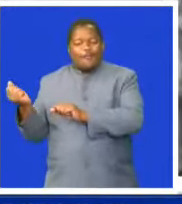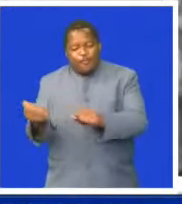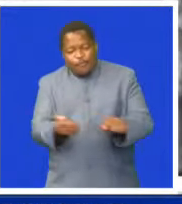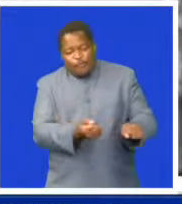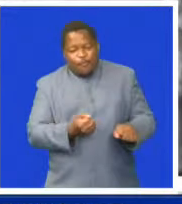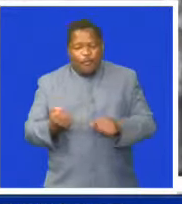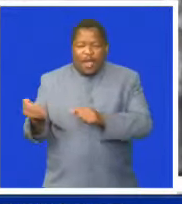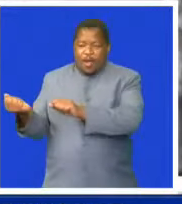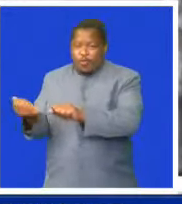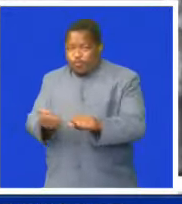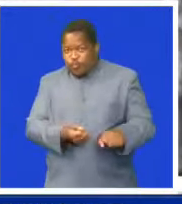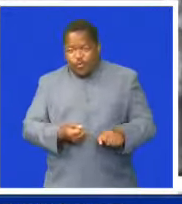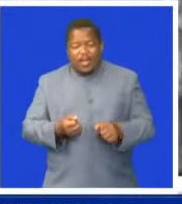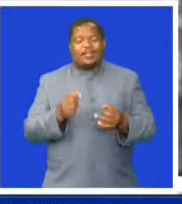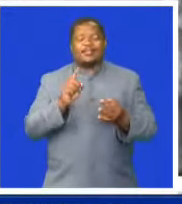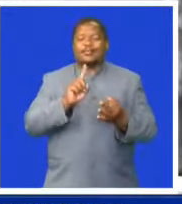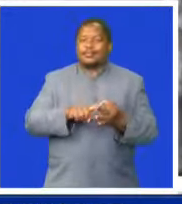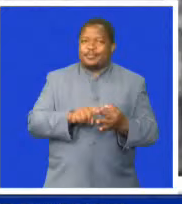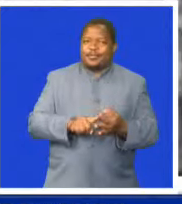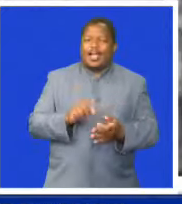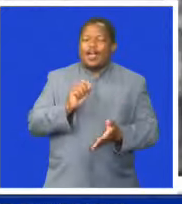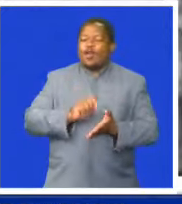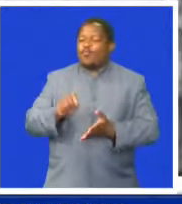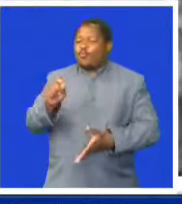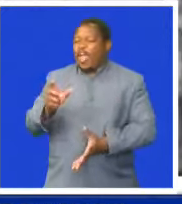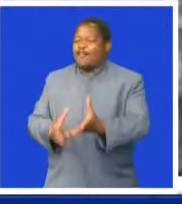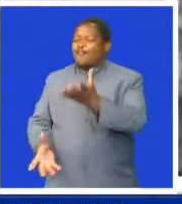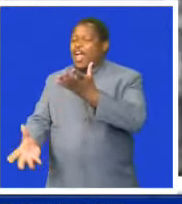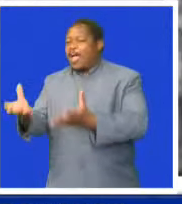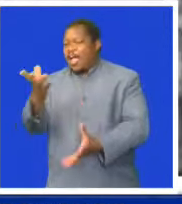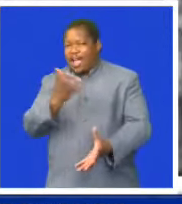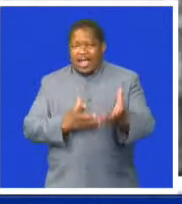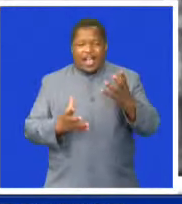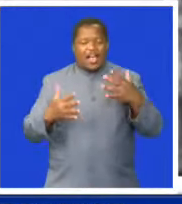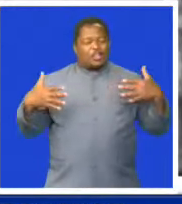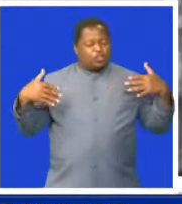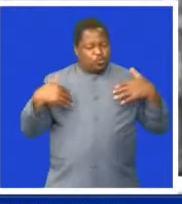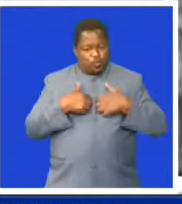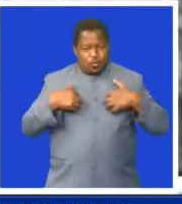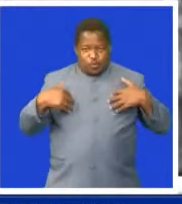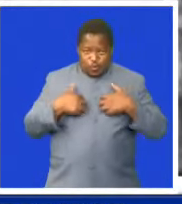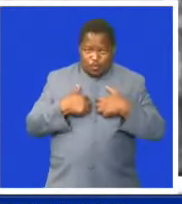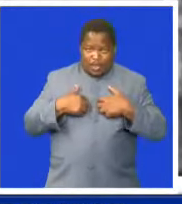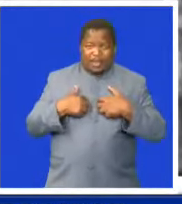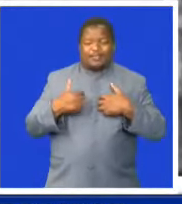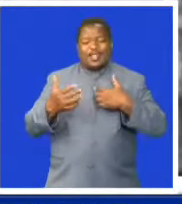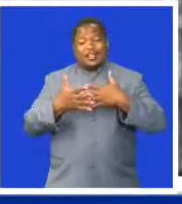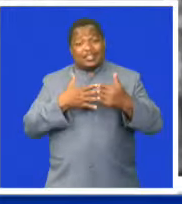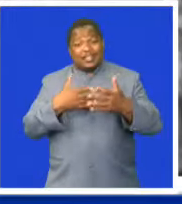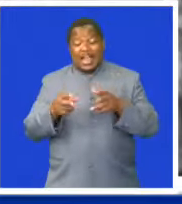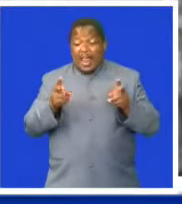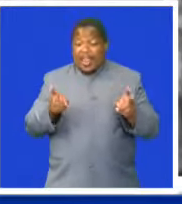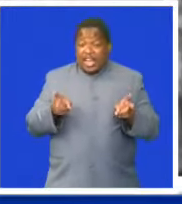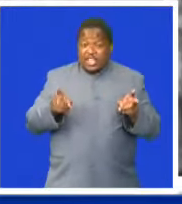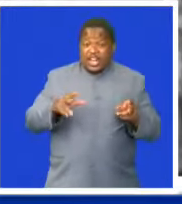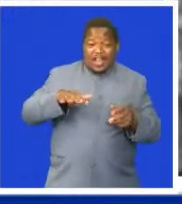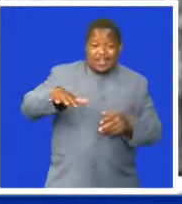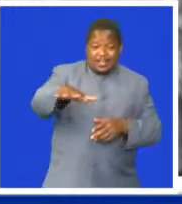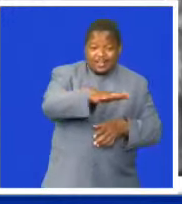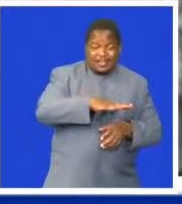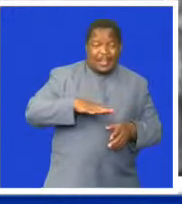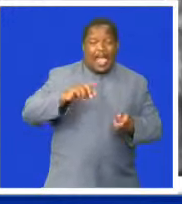ukuthi simo sethu nanathi sesibangile sibi. Kepha siyatibongela lokho